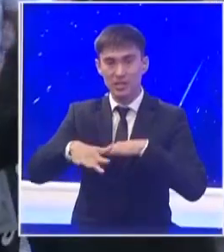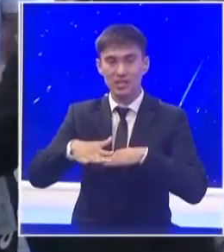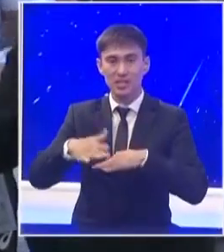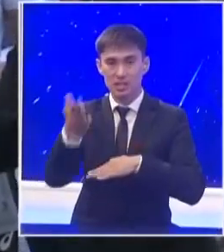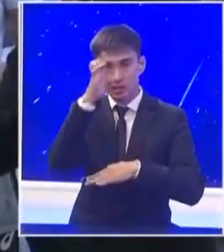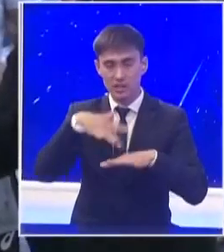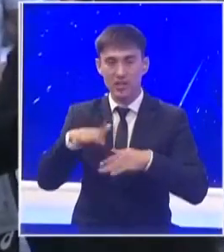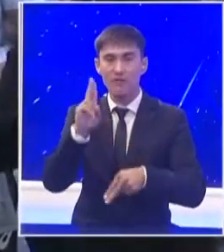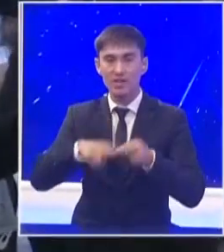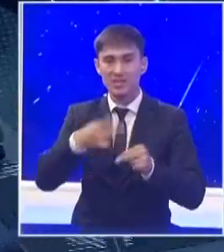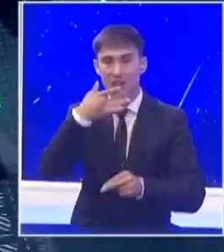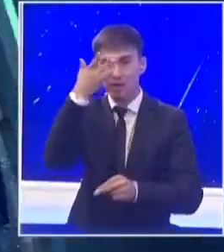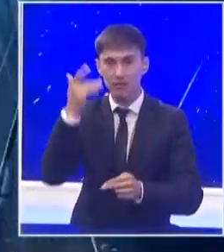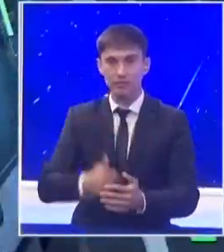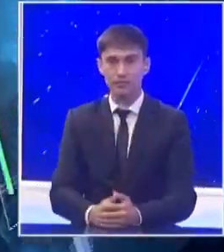конце лета.